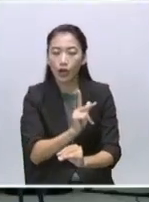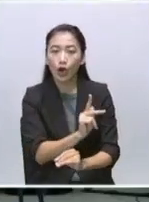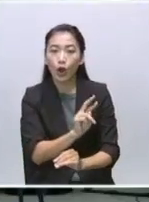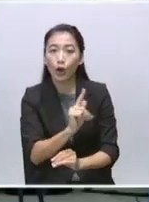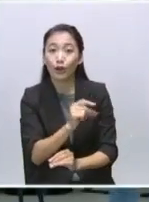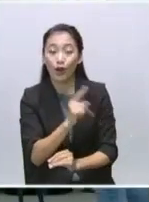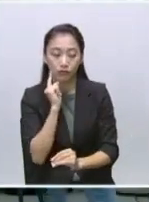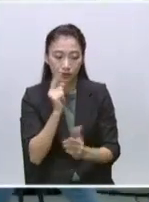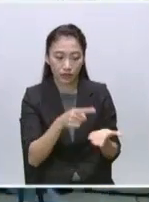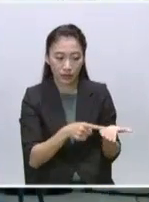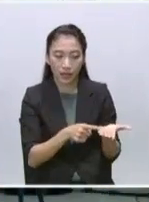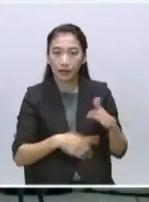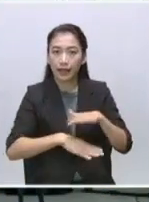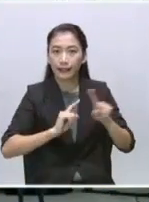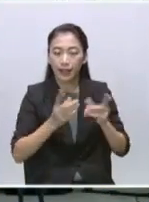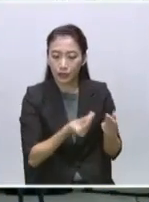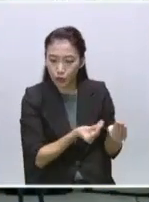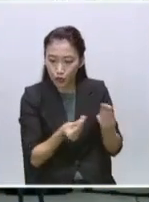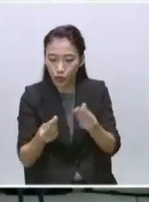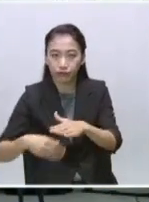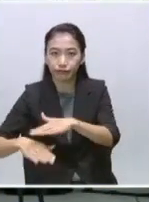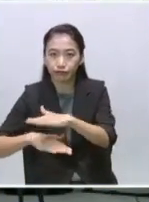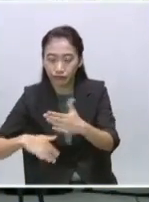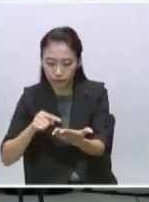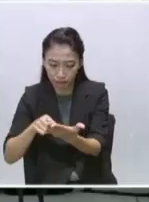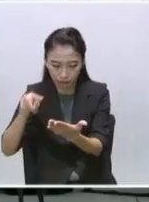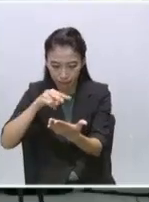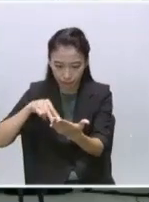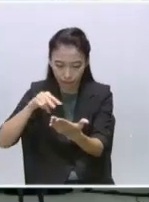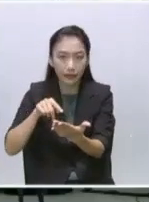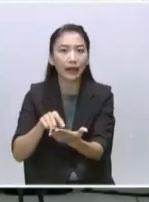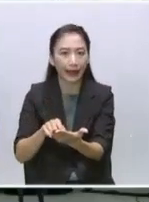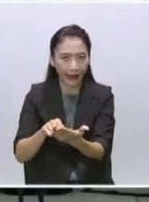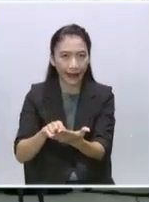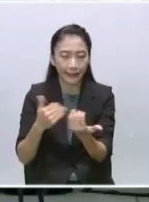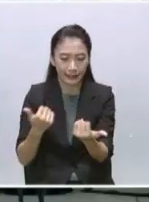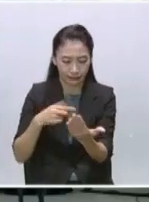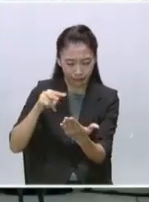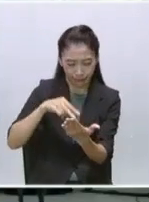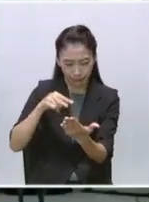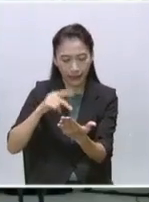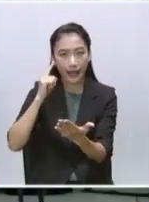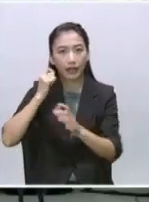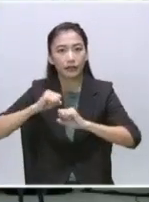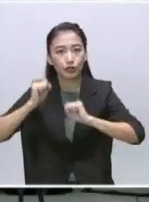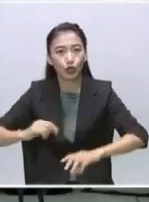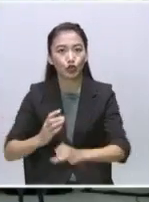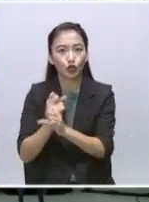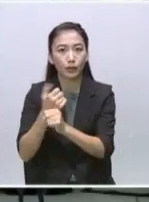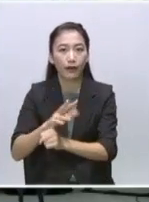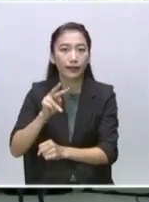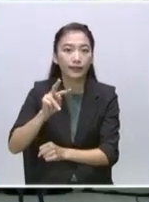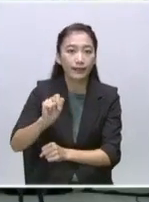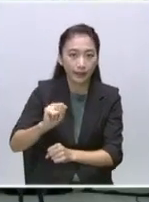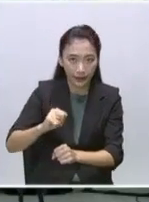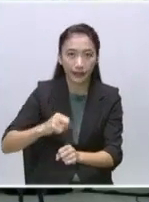ยตุลาการจะเห็นว่าพยานและเอกสารทั้งหมดในคดีนี้เพียงพอที่จะวินิจฉัยแล้วนะครับจึงได้นัดอ่านคำวินิจฉัยในวันที่30กันยายนเ